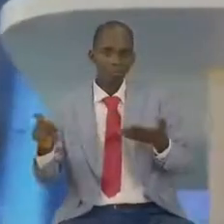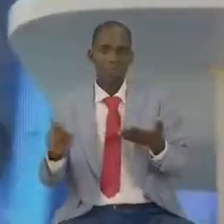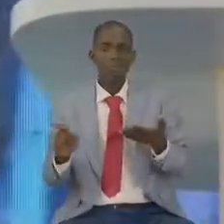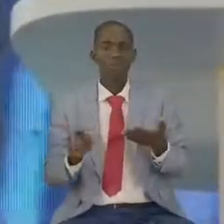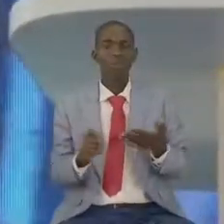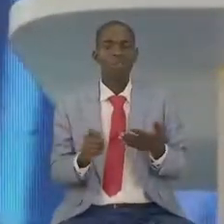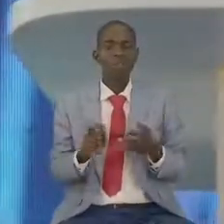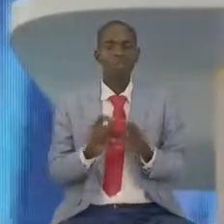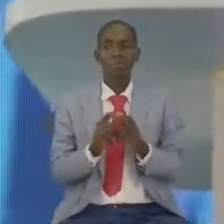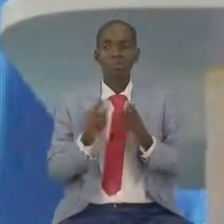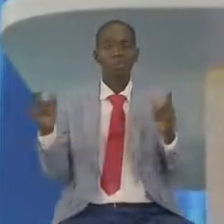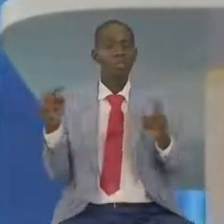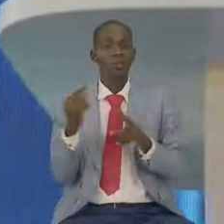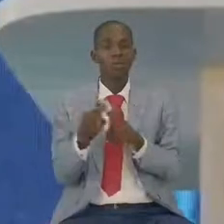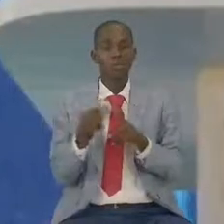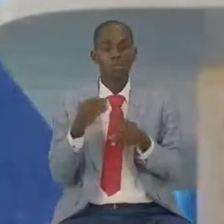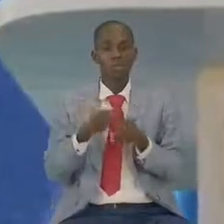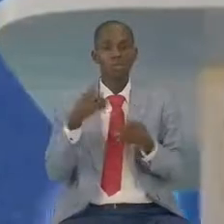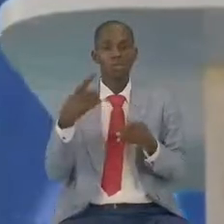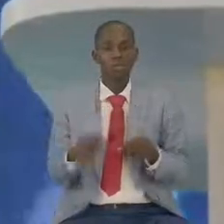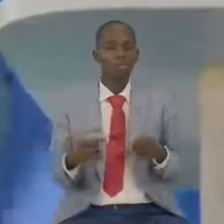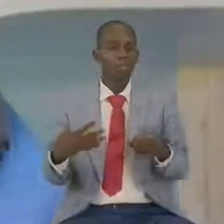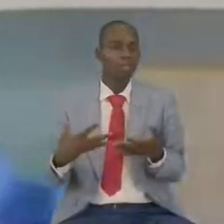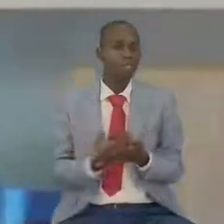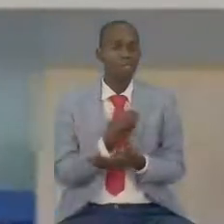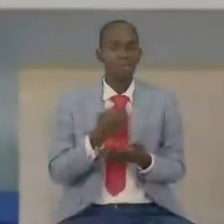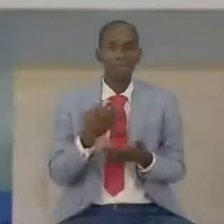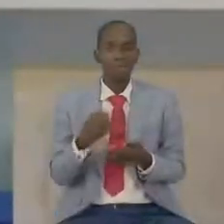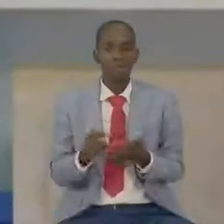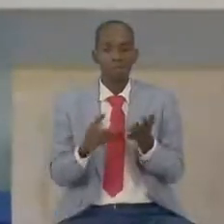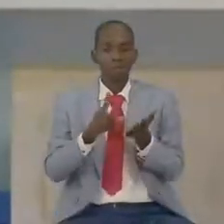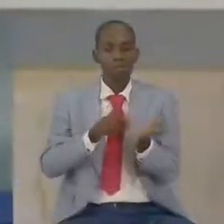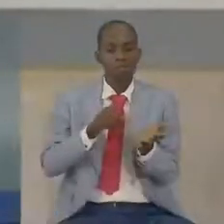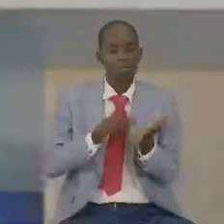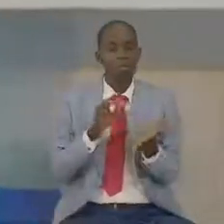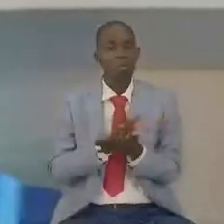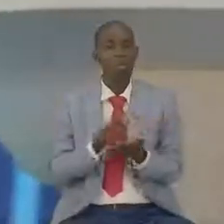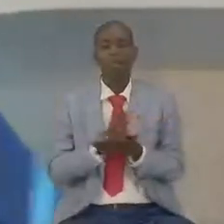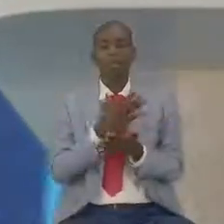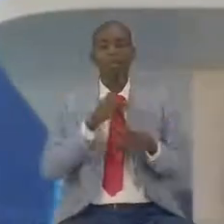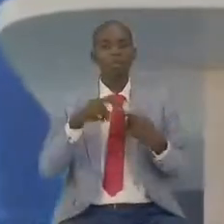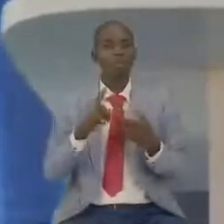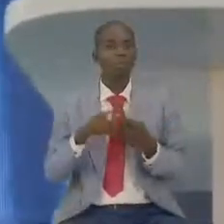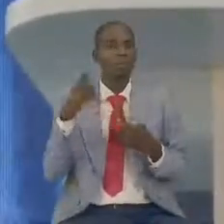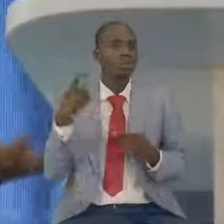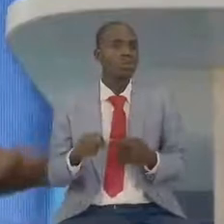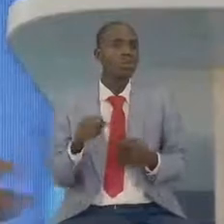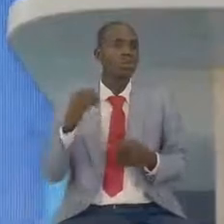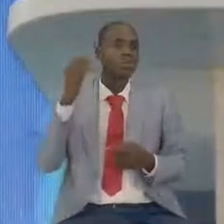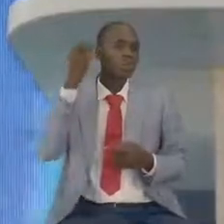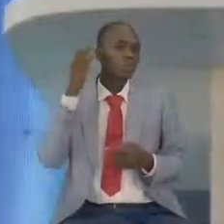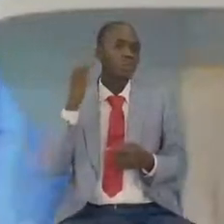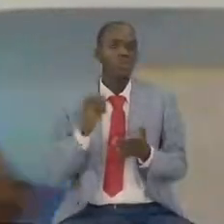écrit des articles costauds dans les articles et dans les journaux, aller dans la radio et